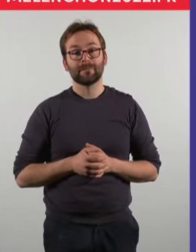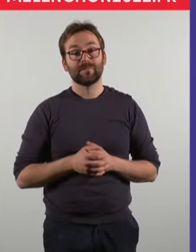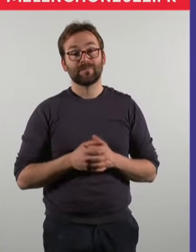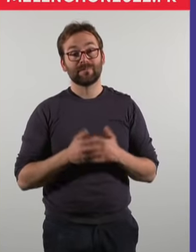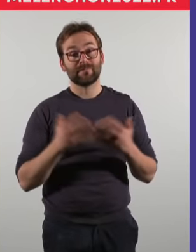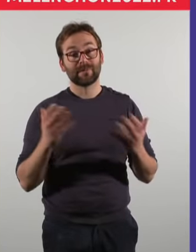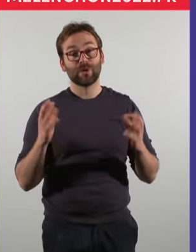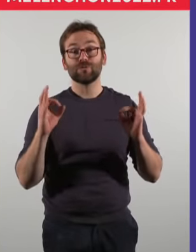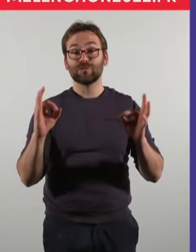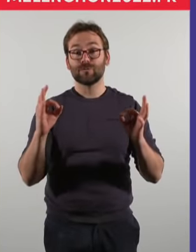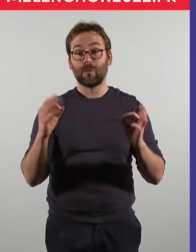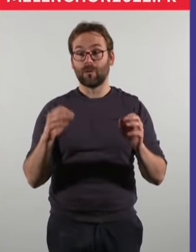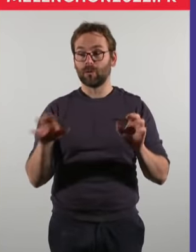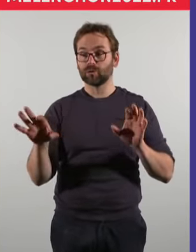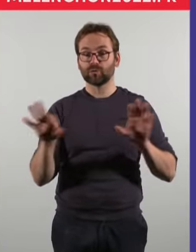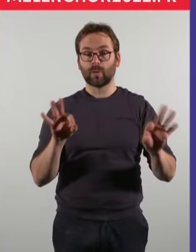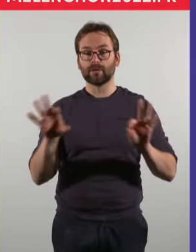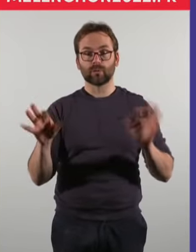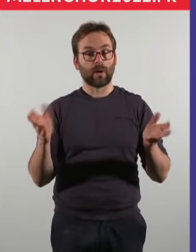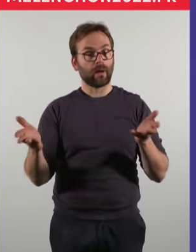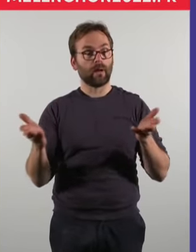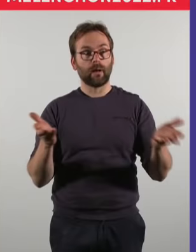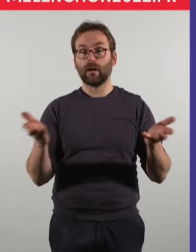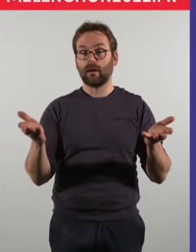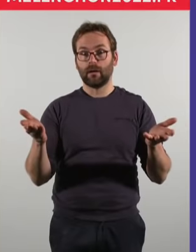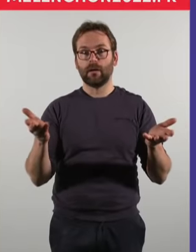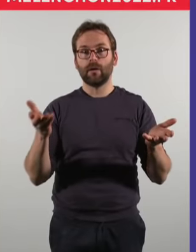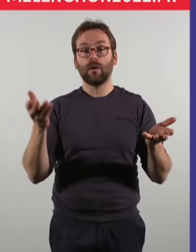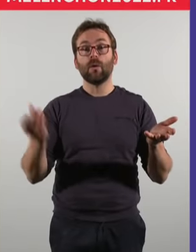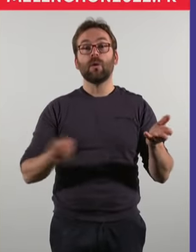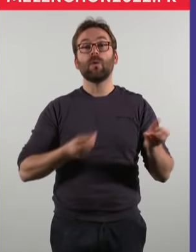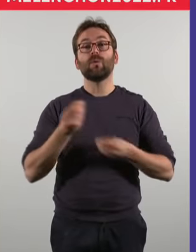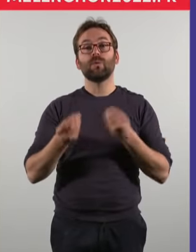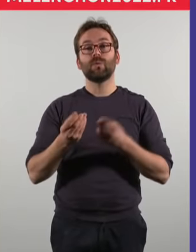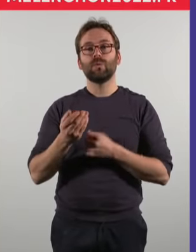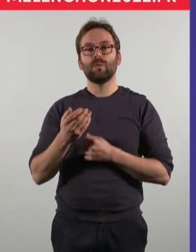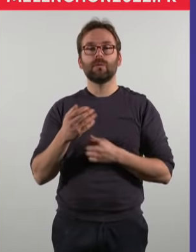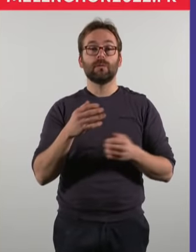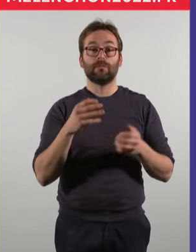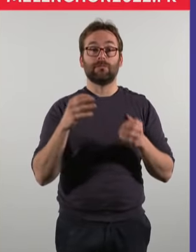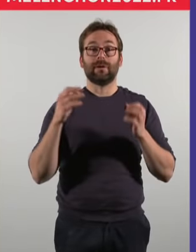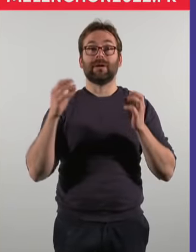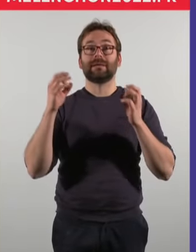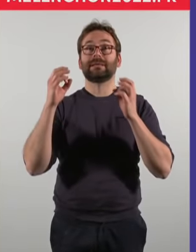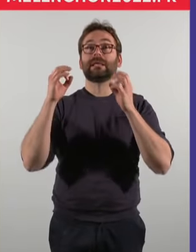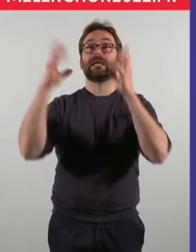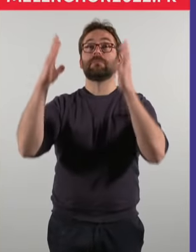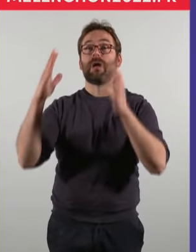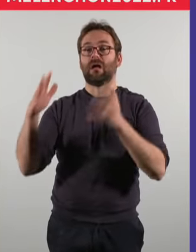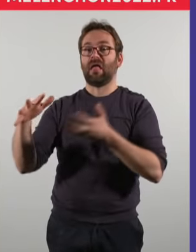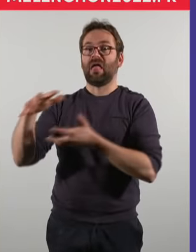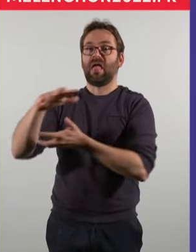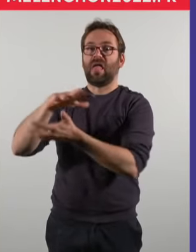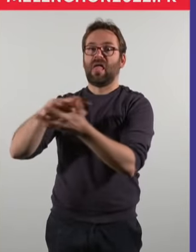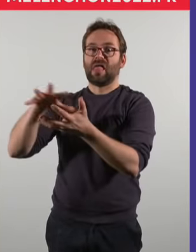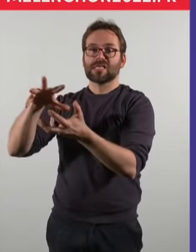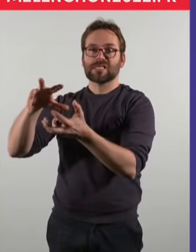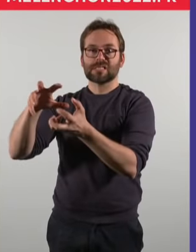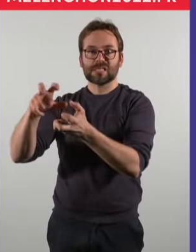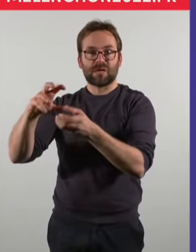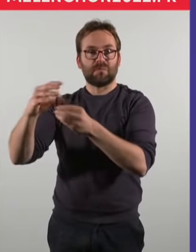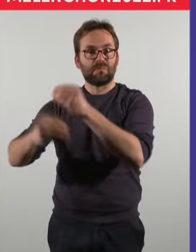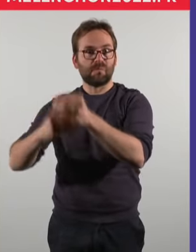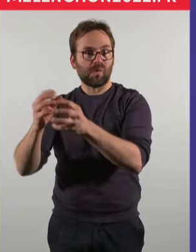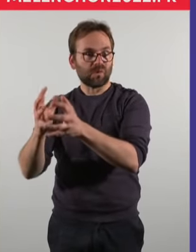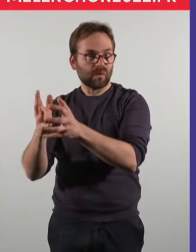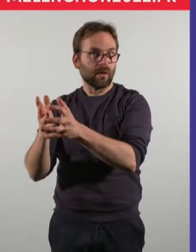Le dilemme est le suivant. Soit on laisse le bouleversement du climat transformer radicalement le monde,